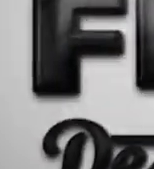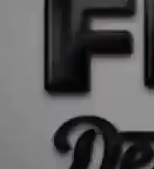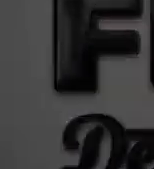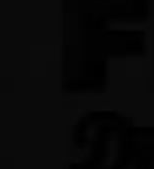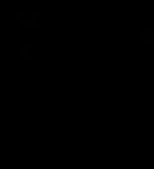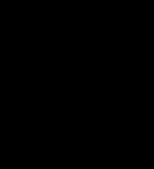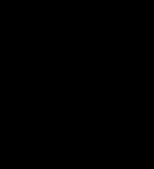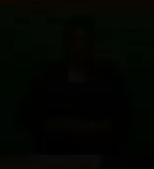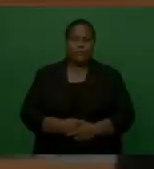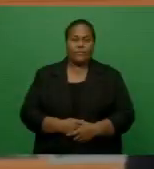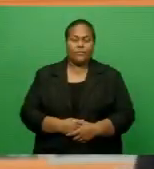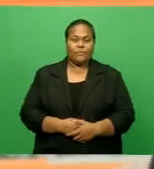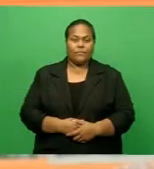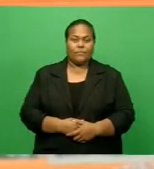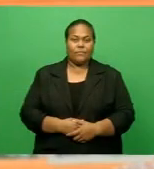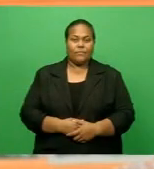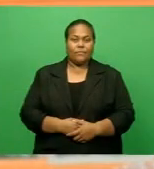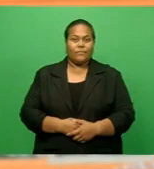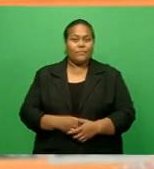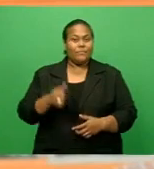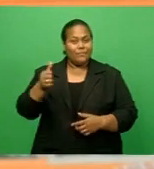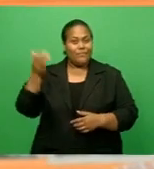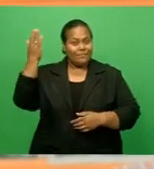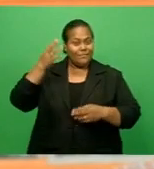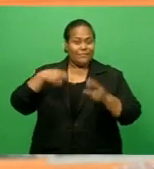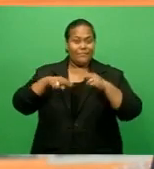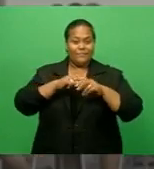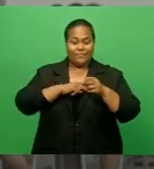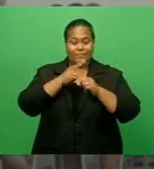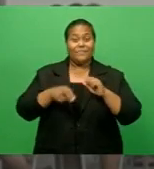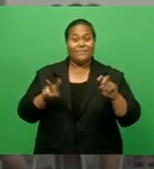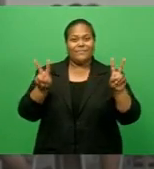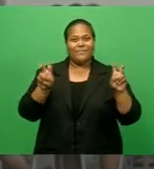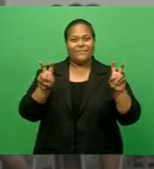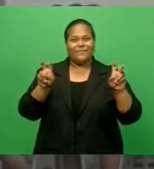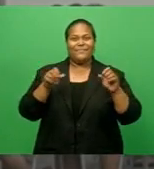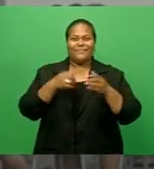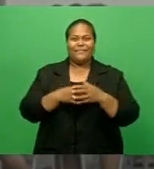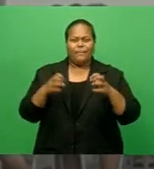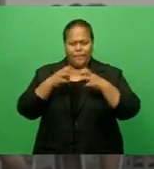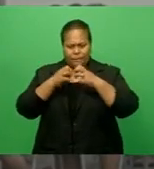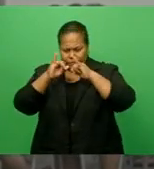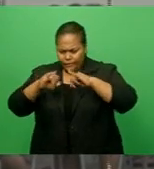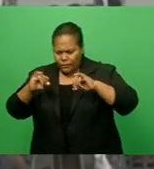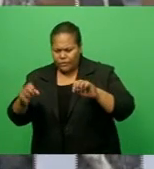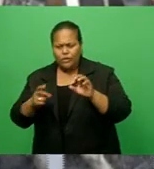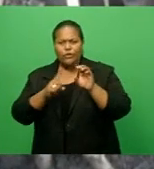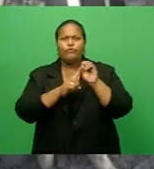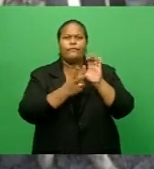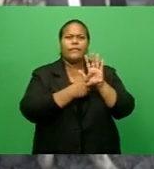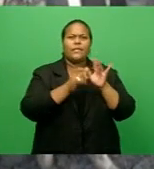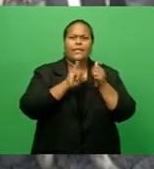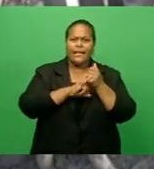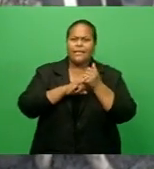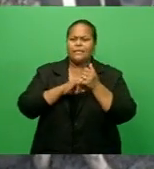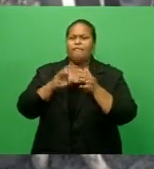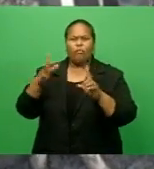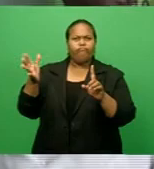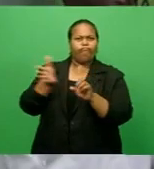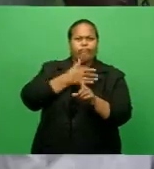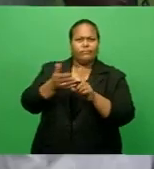2 देश की धड़कन। Good evening, Fiji. In this bulletin, multiple investigations at QVS for alleged